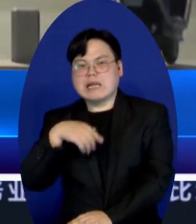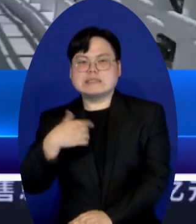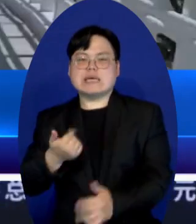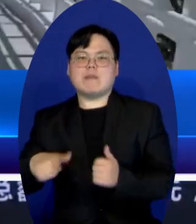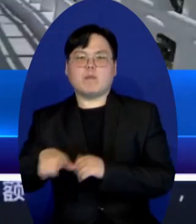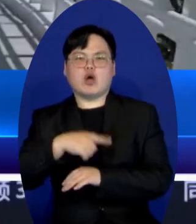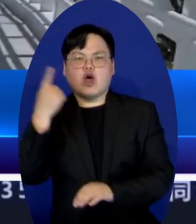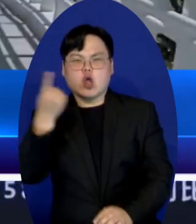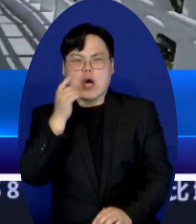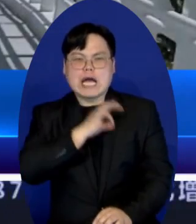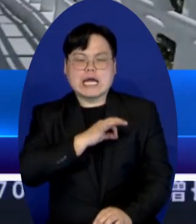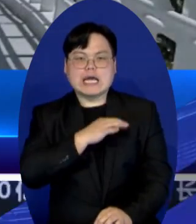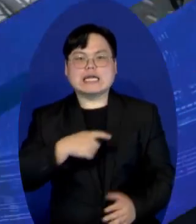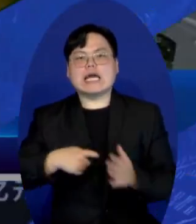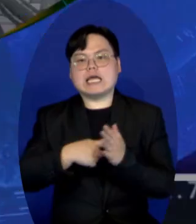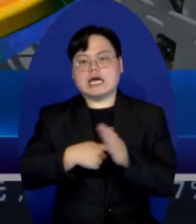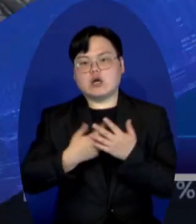нутагт цахилгааны хэрэглээг хязгаарлажээ.